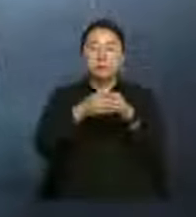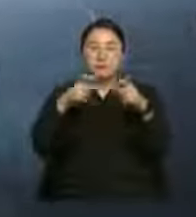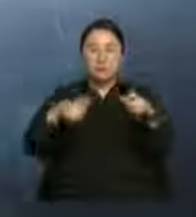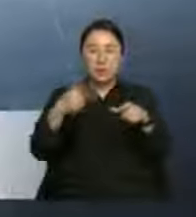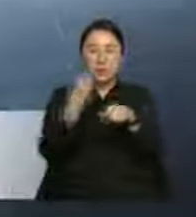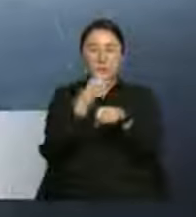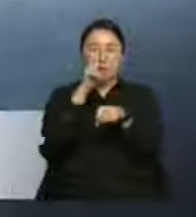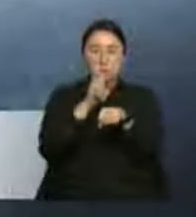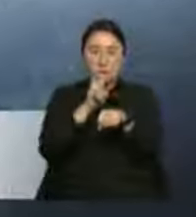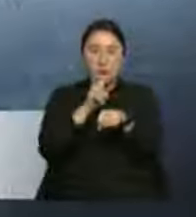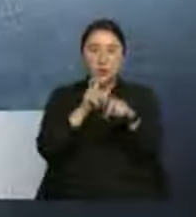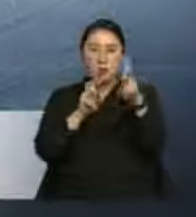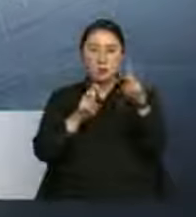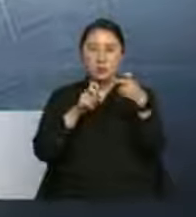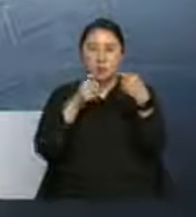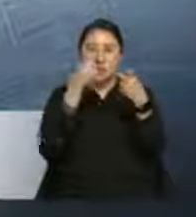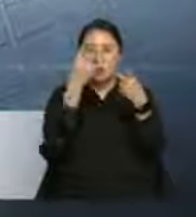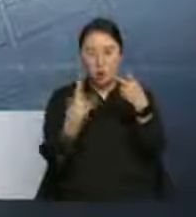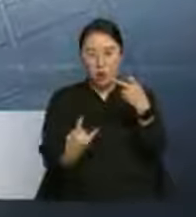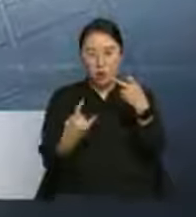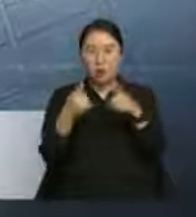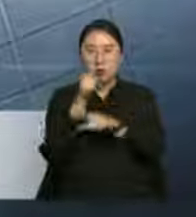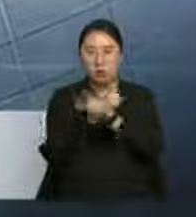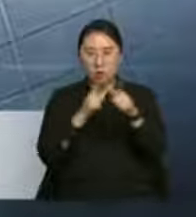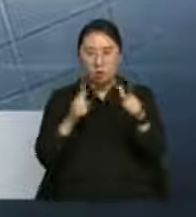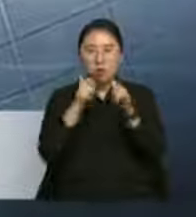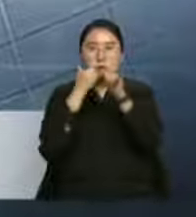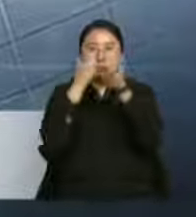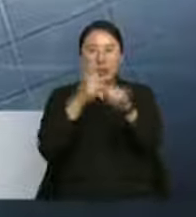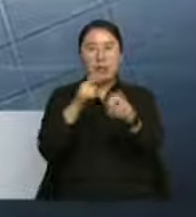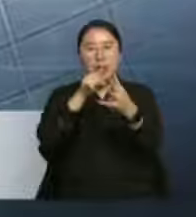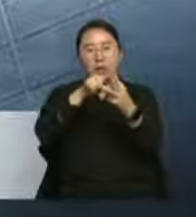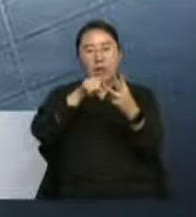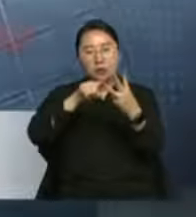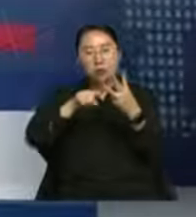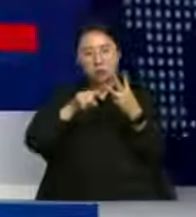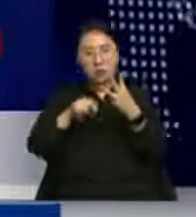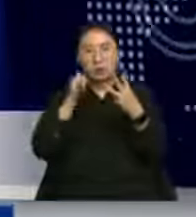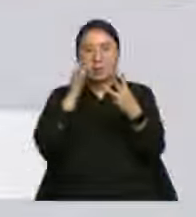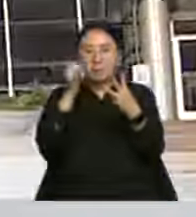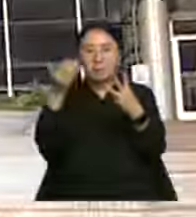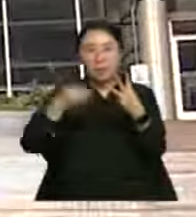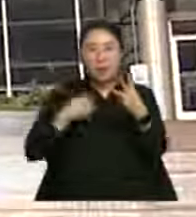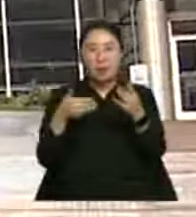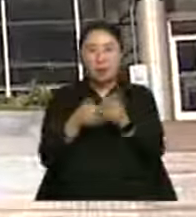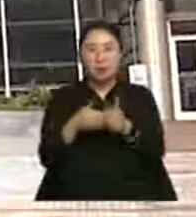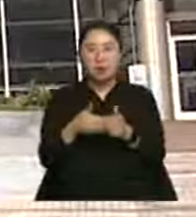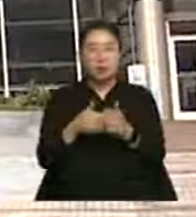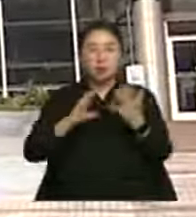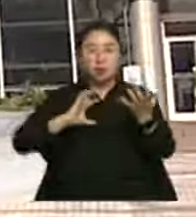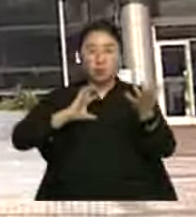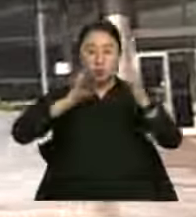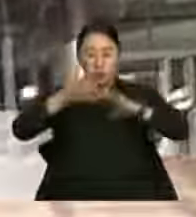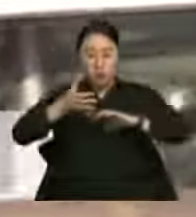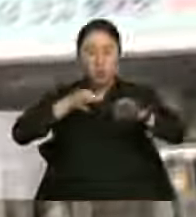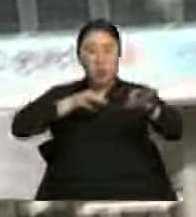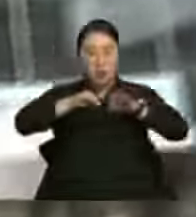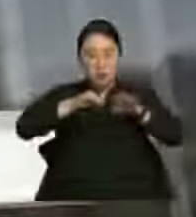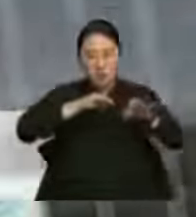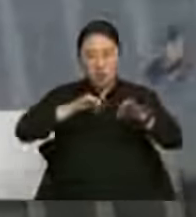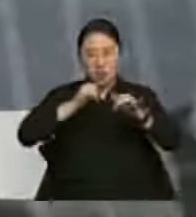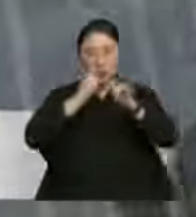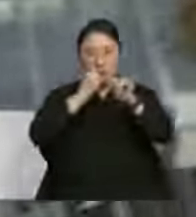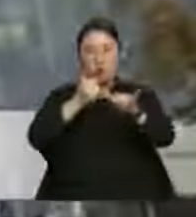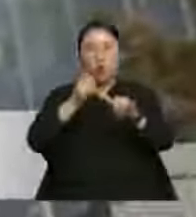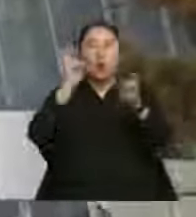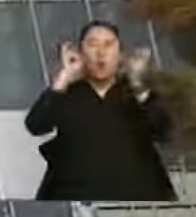마포구가 2020년 제17회 국제 비즈니스 대상에서 총 3개 분야에서 수상했습니다. 국제 비즈니스 대상은 전